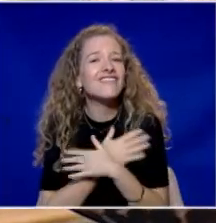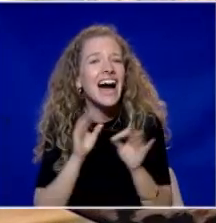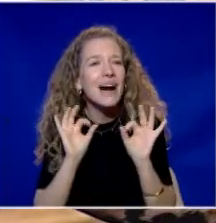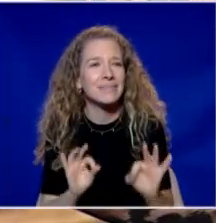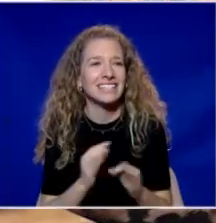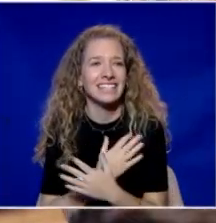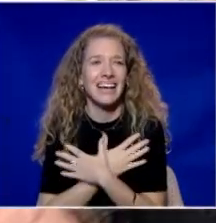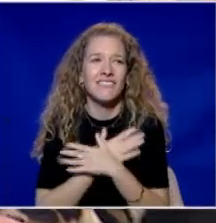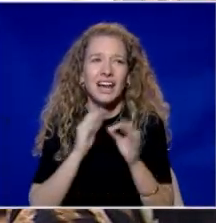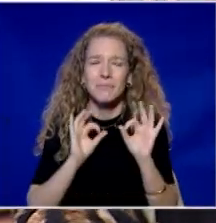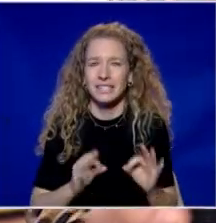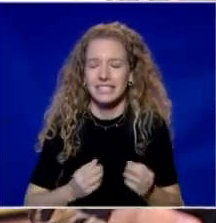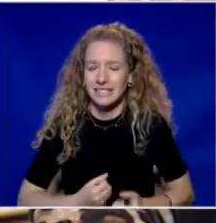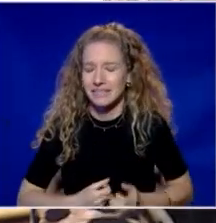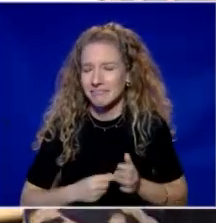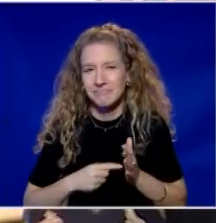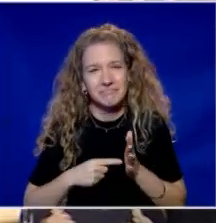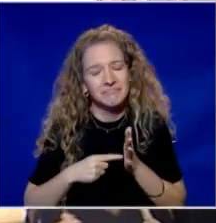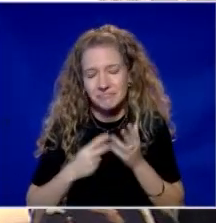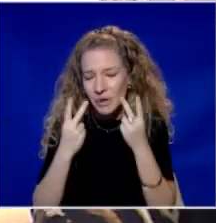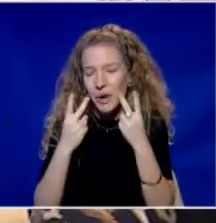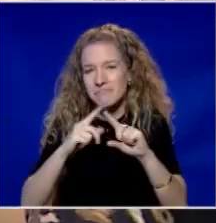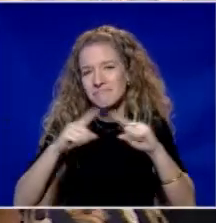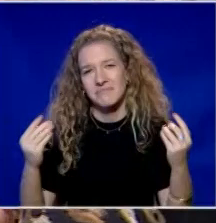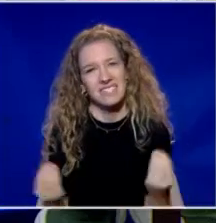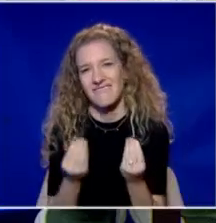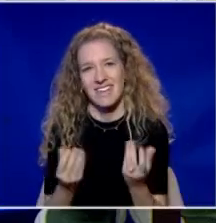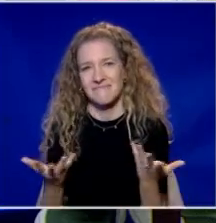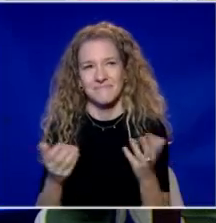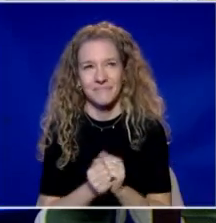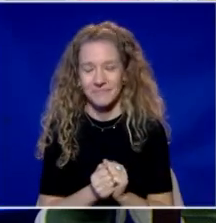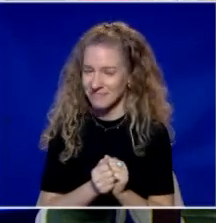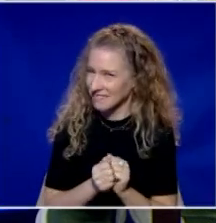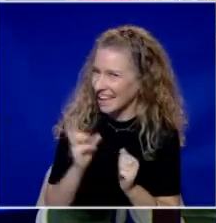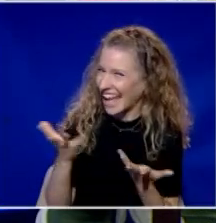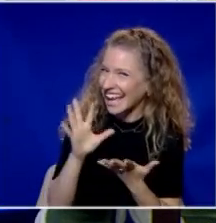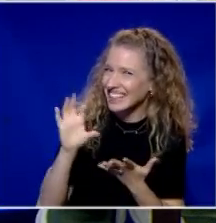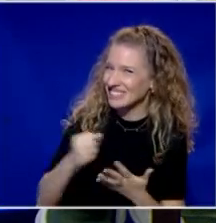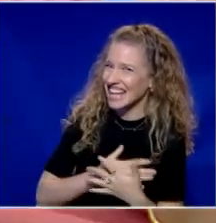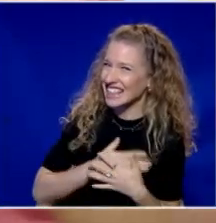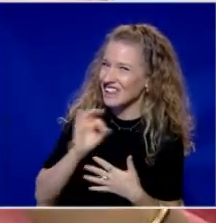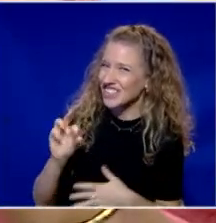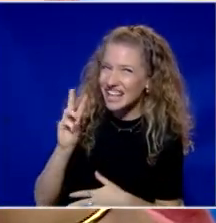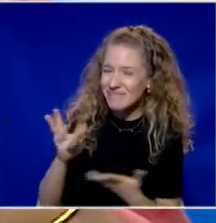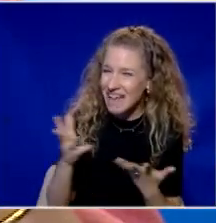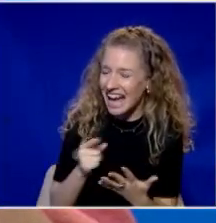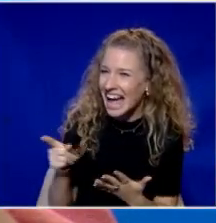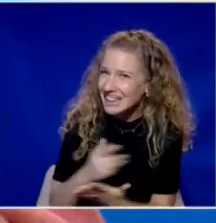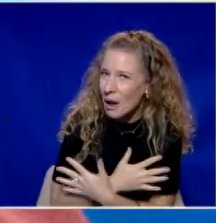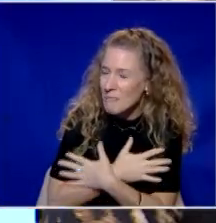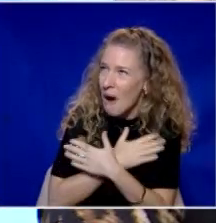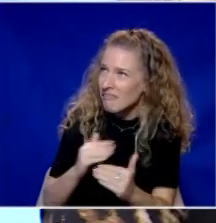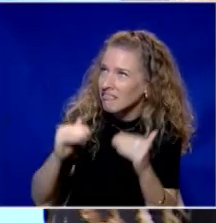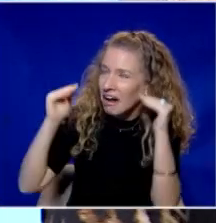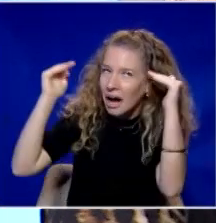מתבטאת... בכל כך הרבה דברים של אנשים. שימי, איך היא תפסה לך את הלב? איך זה קורה? תקשיב, אתה מאוהב